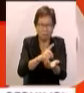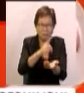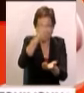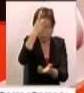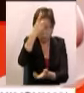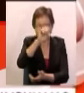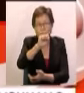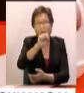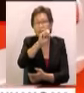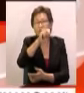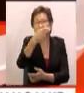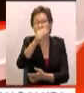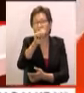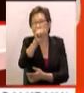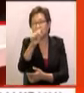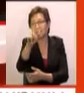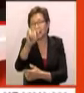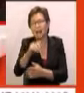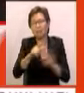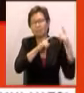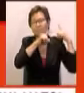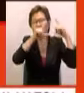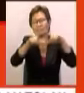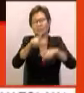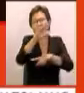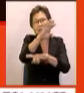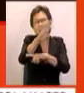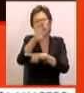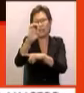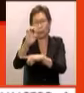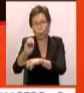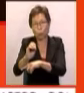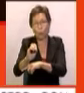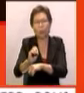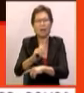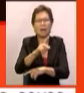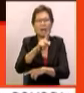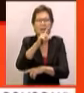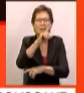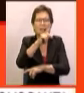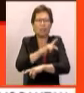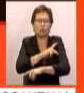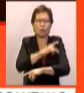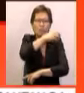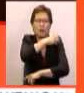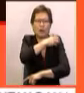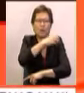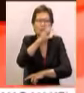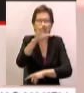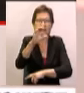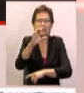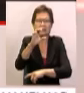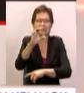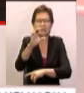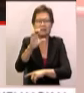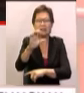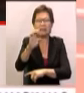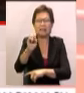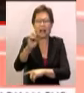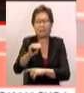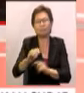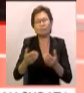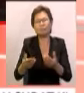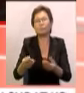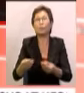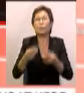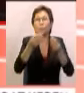meletak jawatan sebagai CEO syarikat itu. Ketua Pegawai Operasi TM Imri Mokhtar telah diberi amanah untuk menjawat